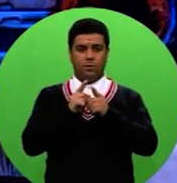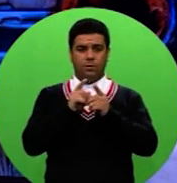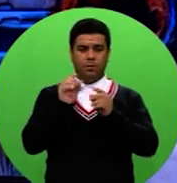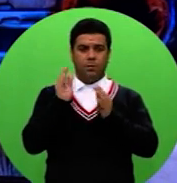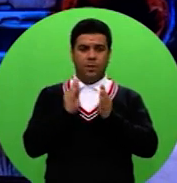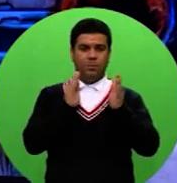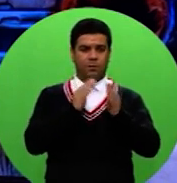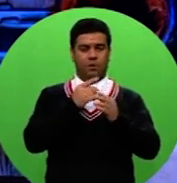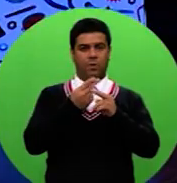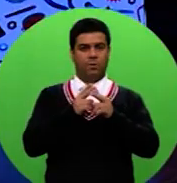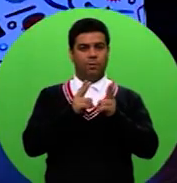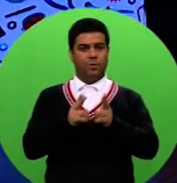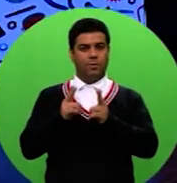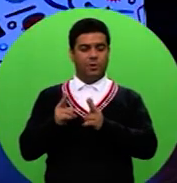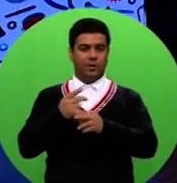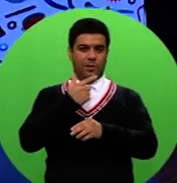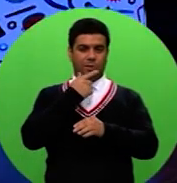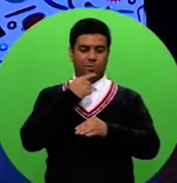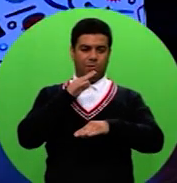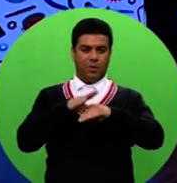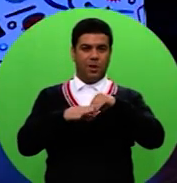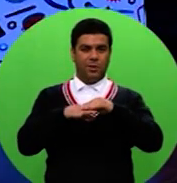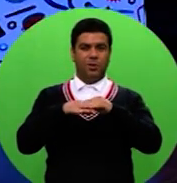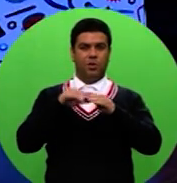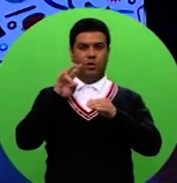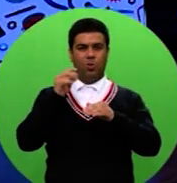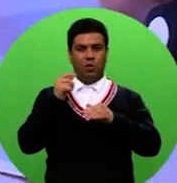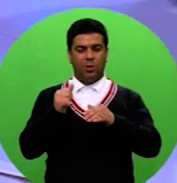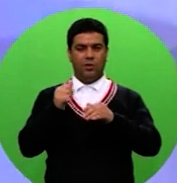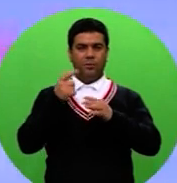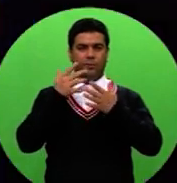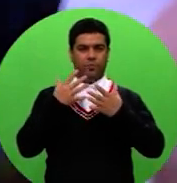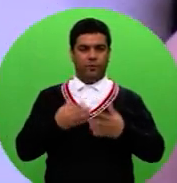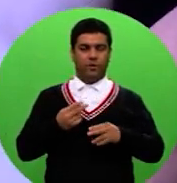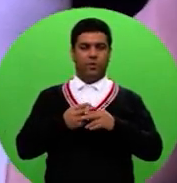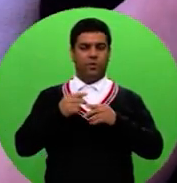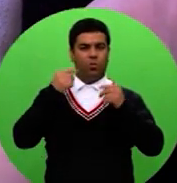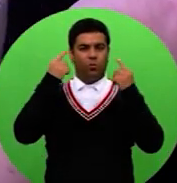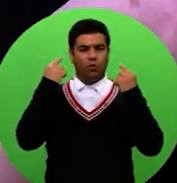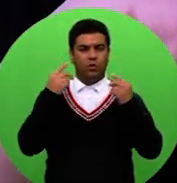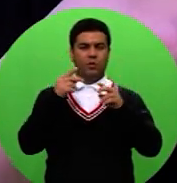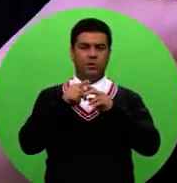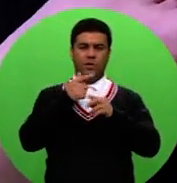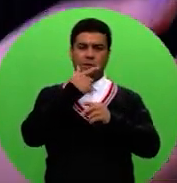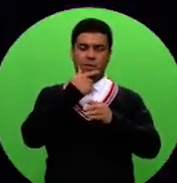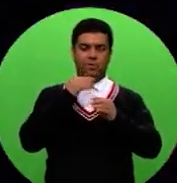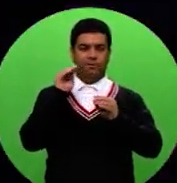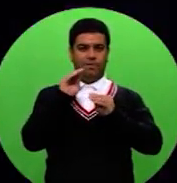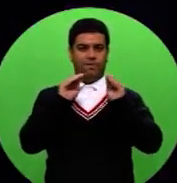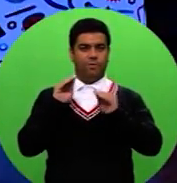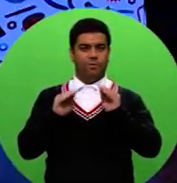маленькие-маленькие шарики, которые станут пальчиками панды. Ну, у нас игрушка, поэтому